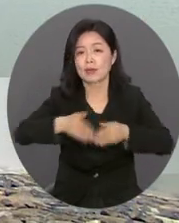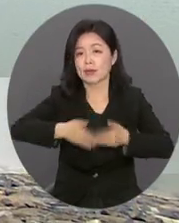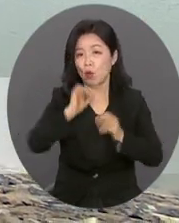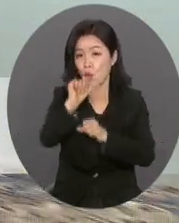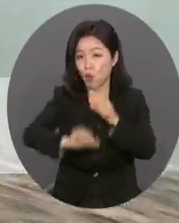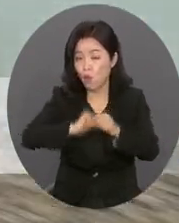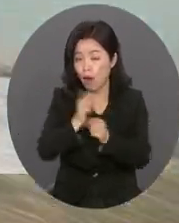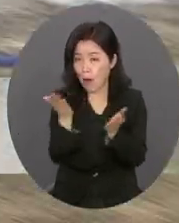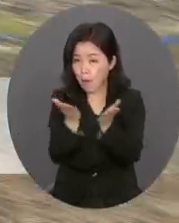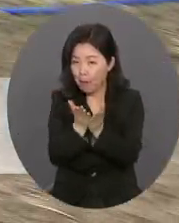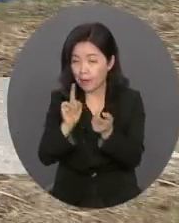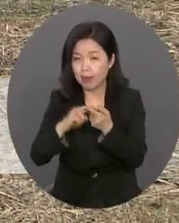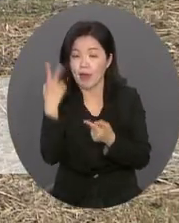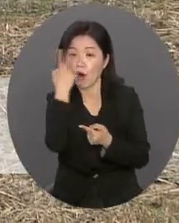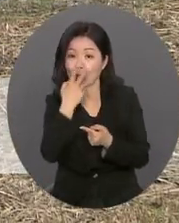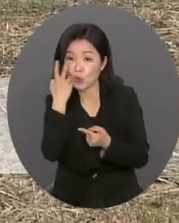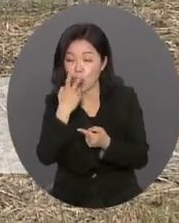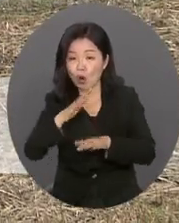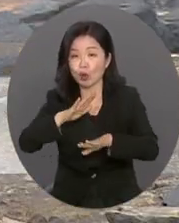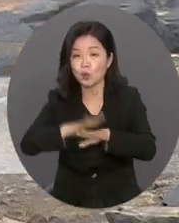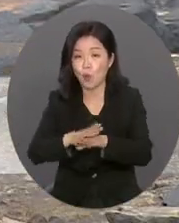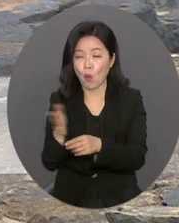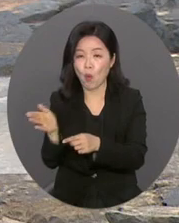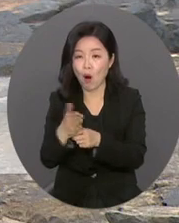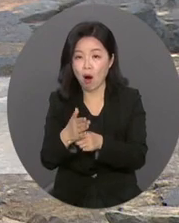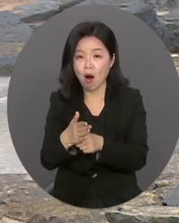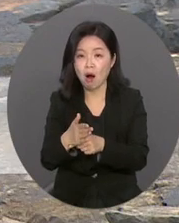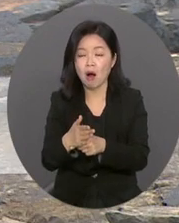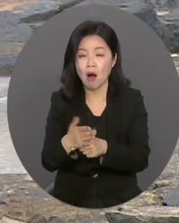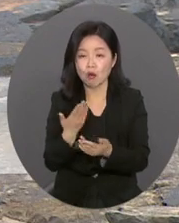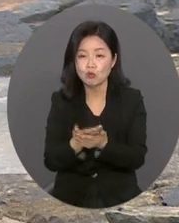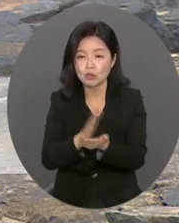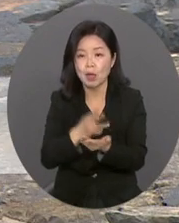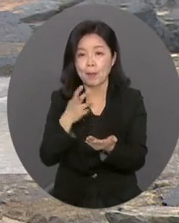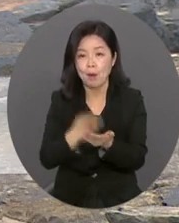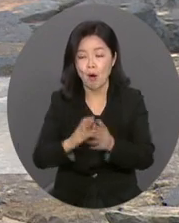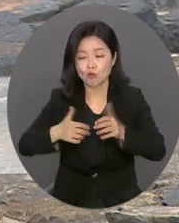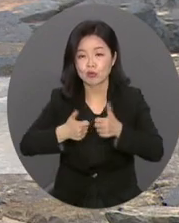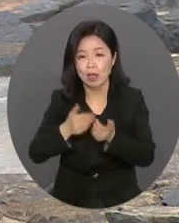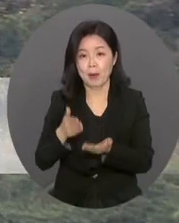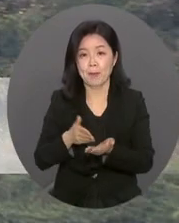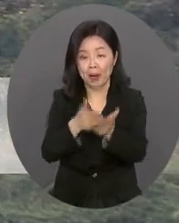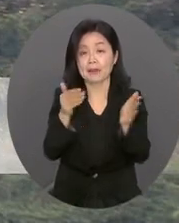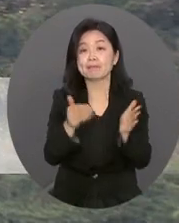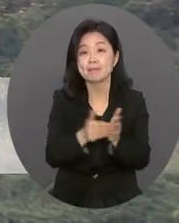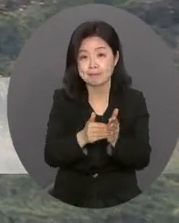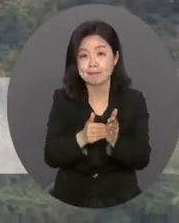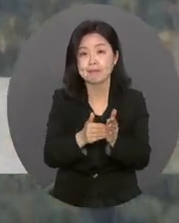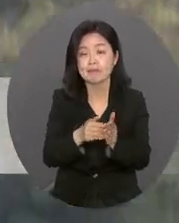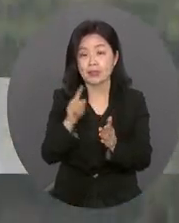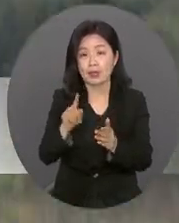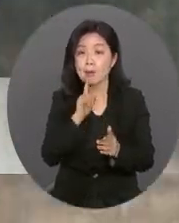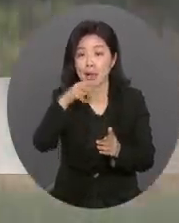5년마다 타당성을 검토하도록 하는 농어촌 정비법 개정안이 국회를 통과했습니다. 이 개정안을 대표